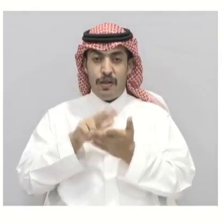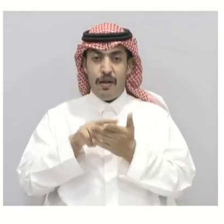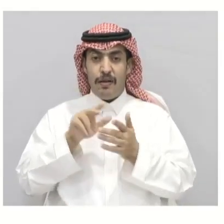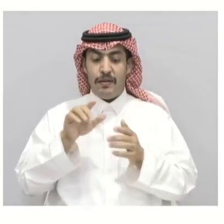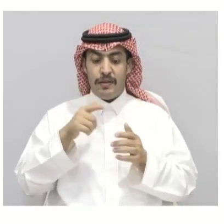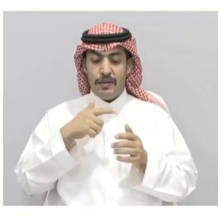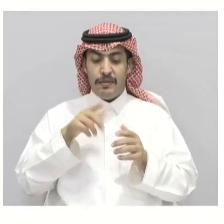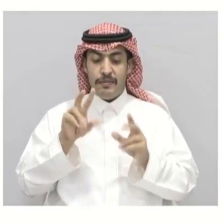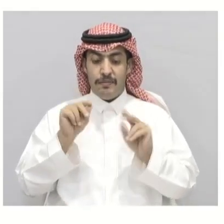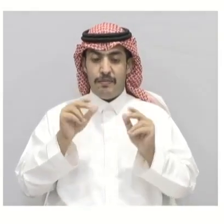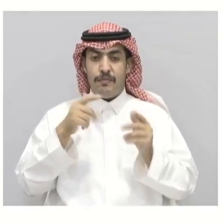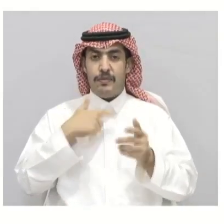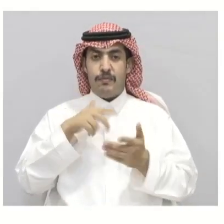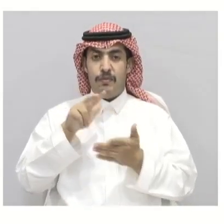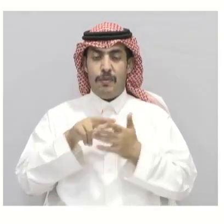متطابقه